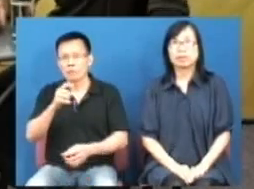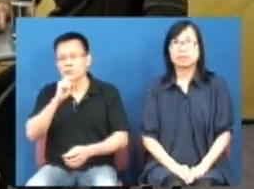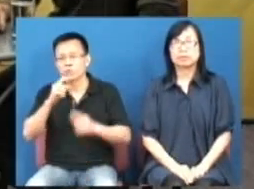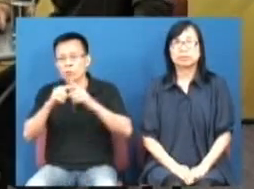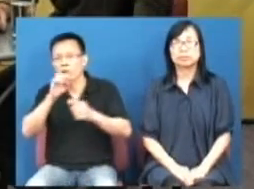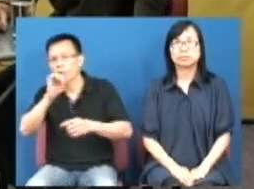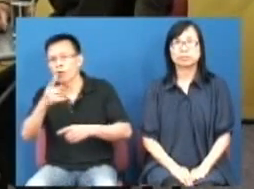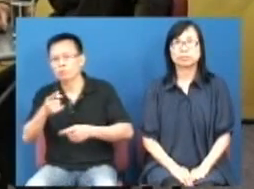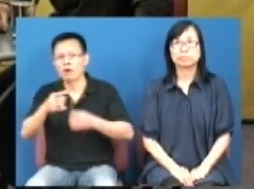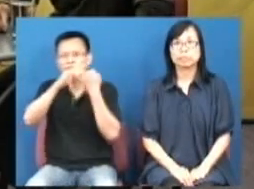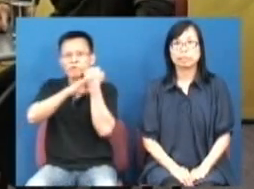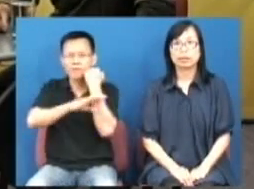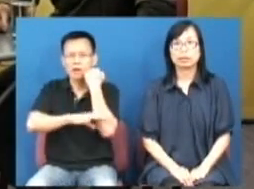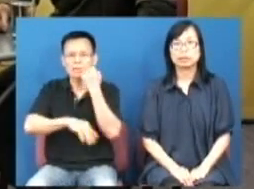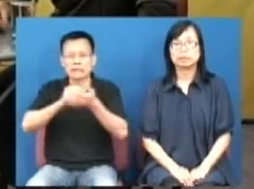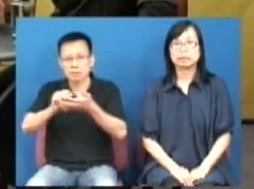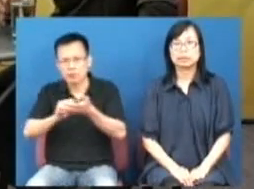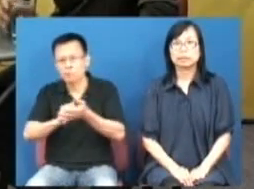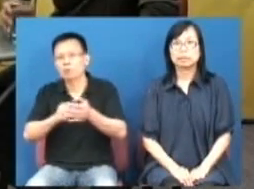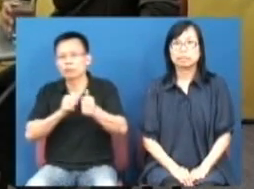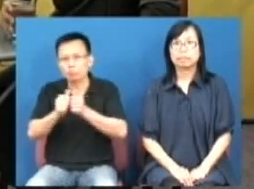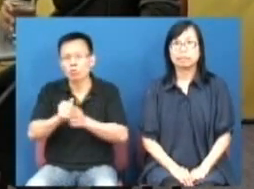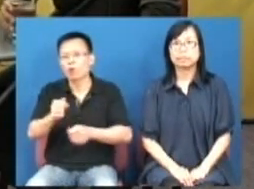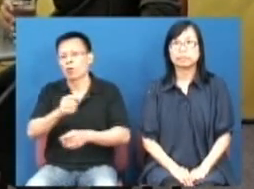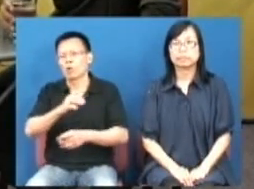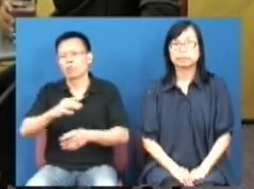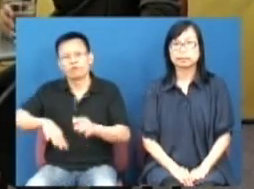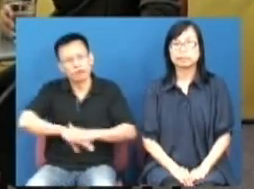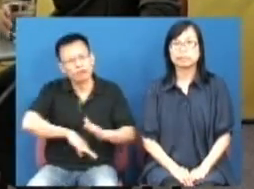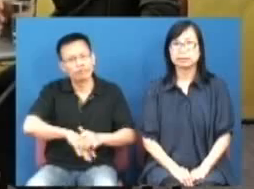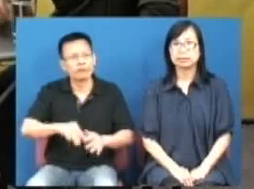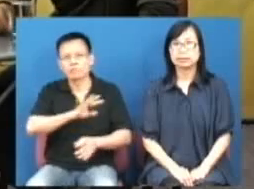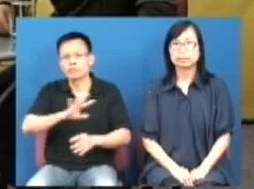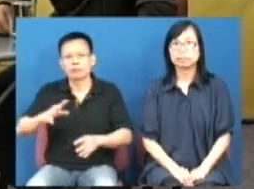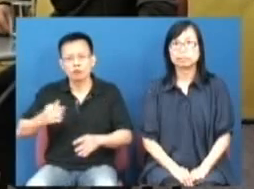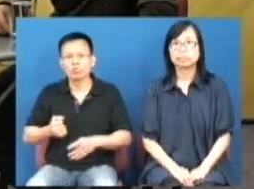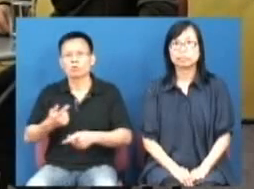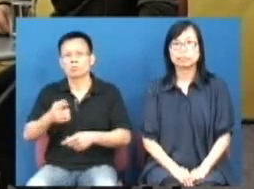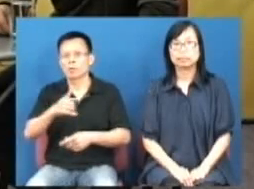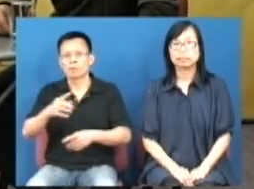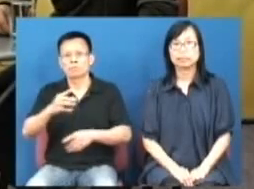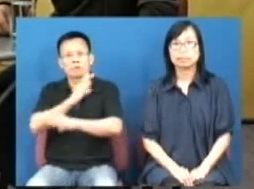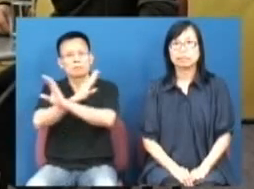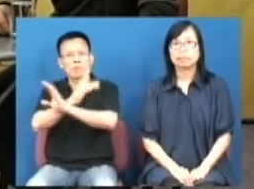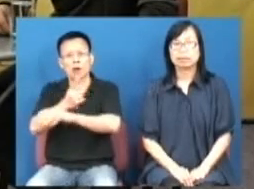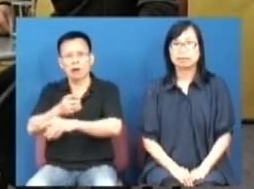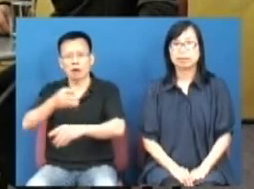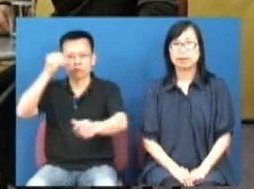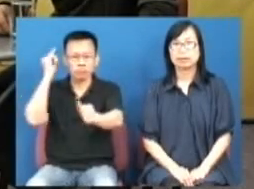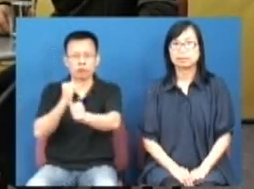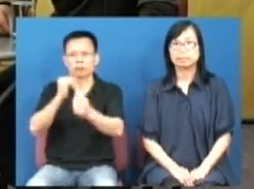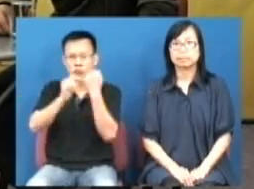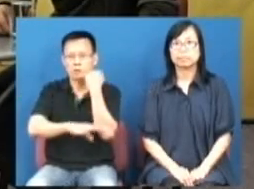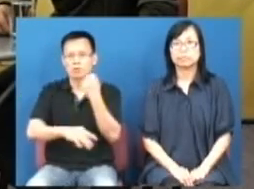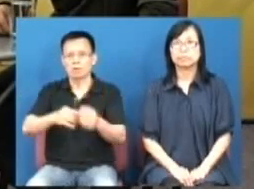法律叫係寫出嚟啫，或者通過啫，係避而不用。我哋唔相信呢啲咁樣嘅解説嘅。我哋覺得惡法就惡法，不可